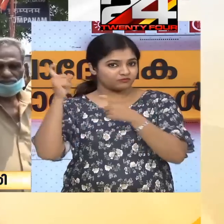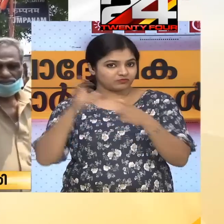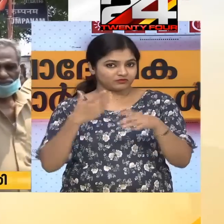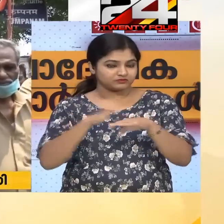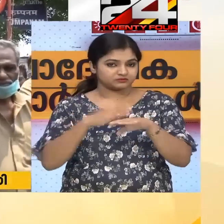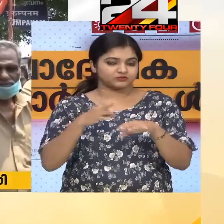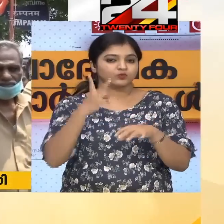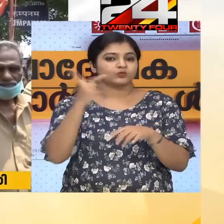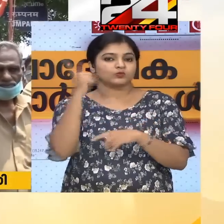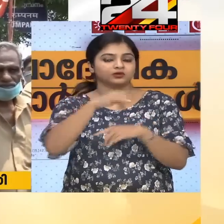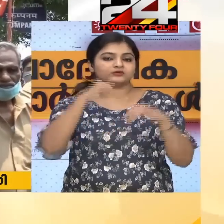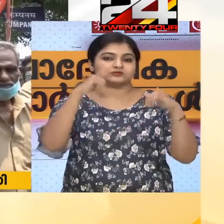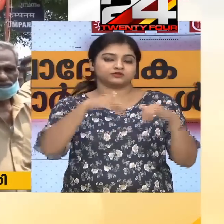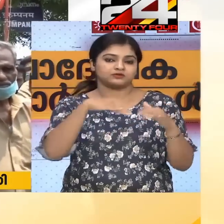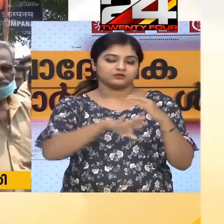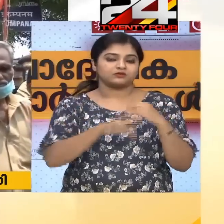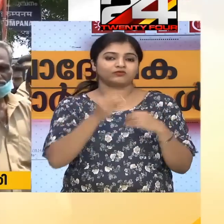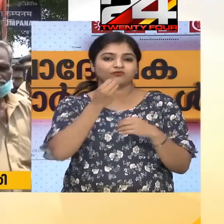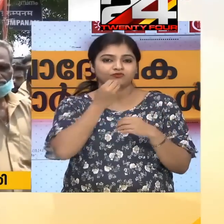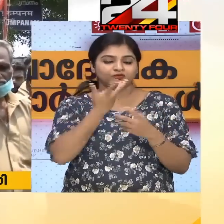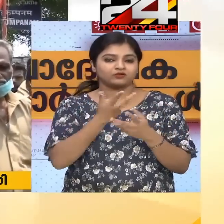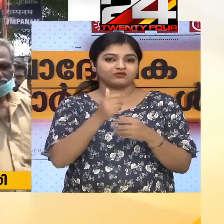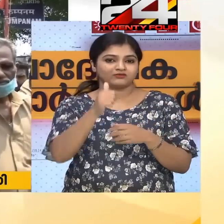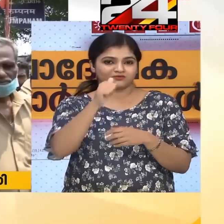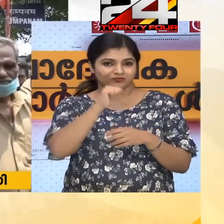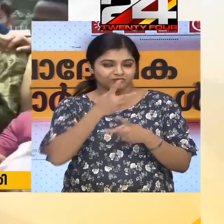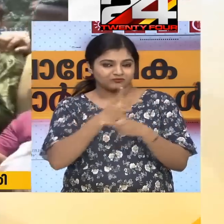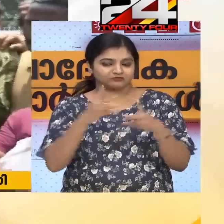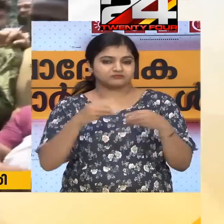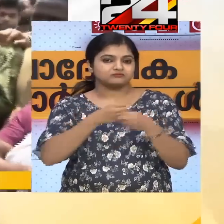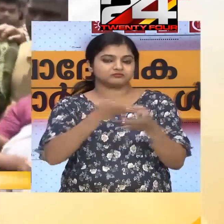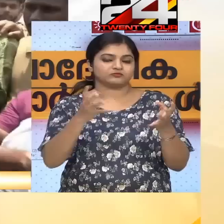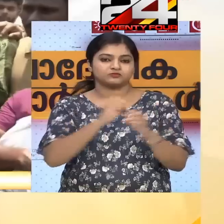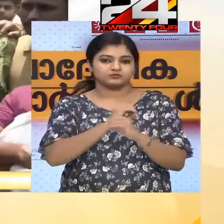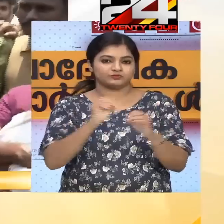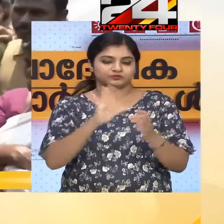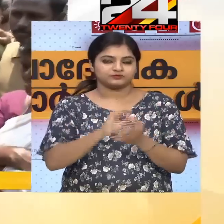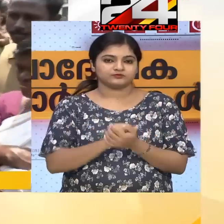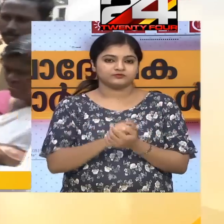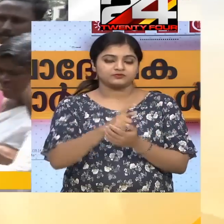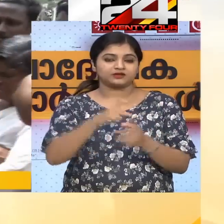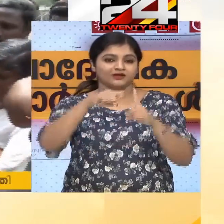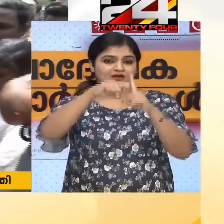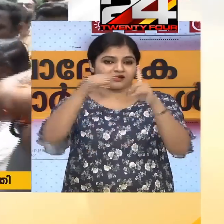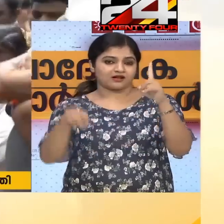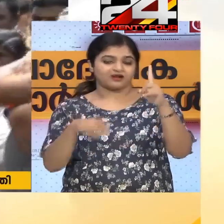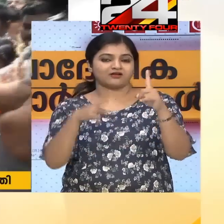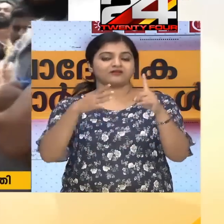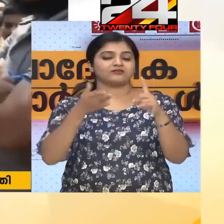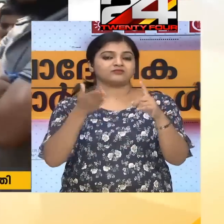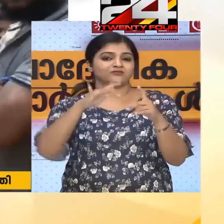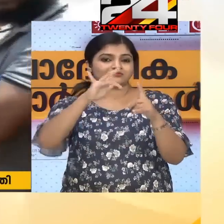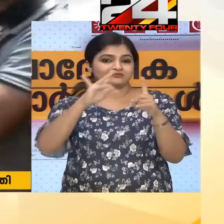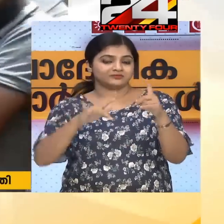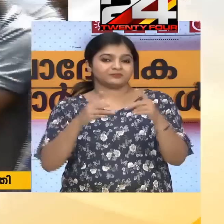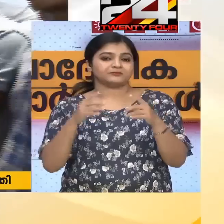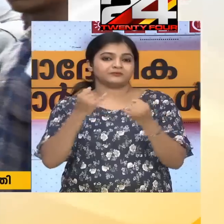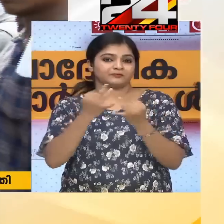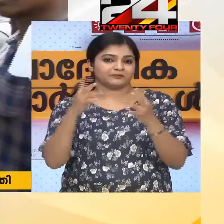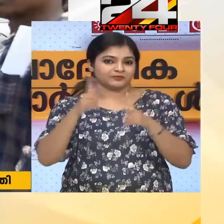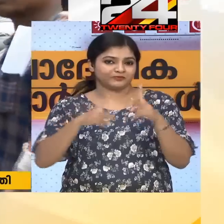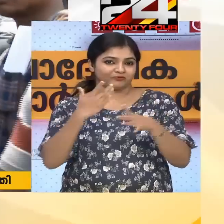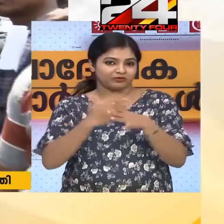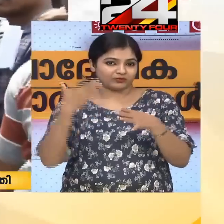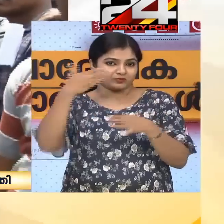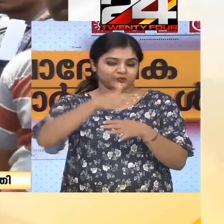തങ്ങേണ്ടി വരും. പിന്നെ ഇവിടെ ക്യാൻറ്റീനും ഇല്ല, ഒരു വെള്ളം പോലും നല്ലതില്ല ഇവിടെ പാർക്കിങ്. സംസ്ഥാനത്തിന്റെ വിവിധ ഭാഗങ്ങളിൽ നിന്ന് ഇവിടെ ജോലിക്കായി എത്തുന്നതാണ്. അങ്ങനെ എത്തുന്ന ആളുകൾ